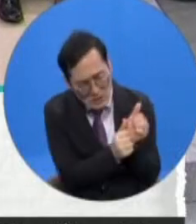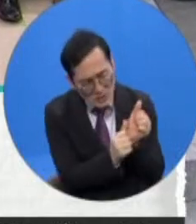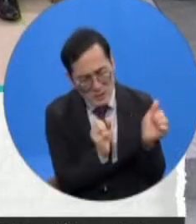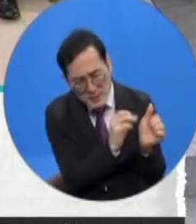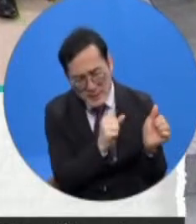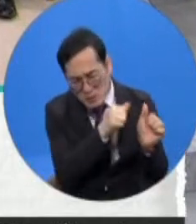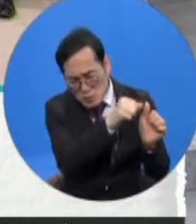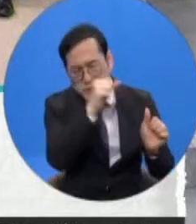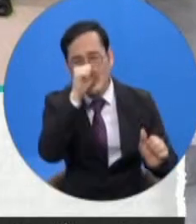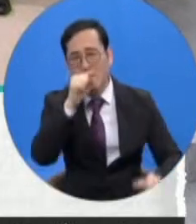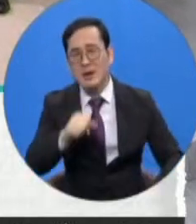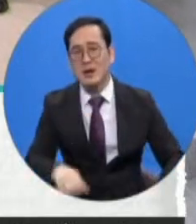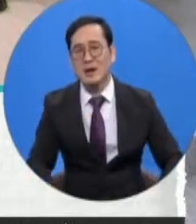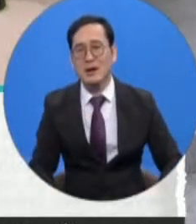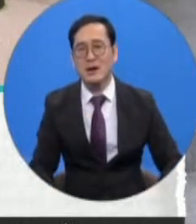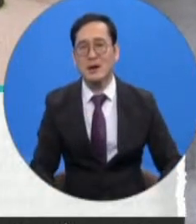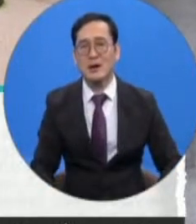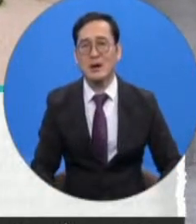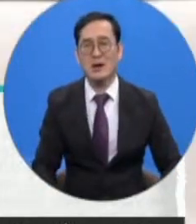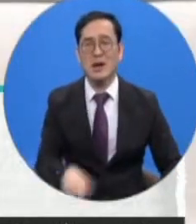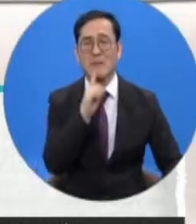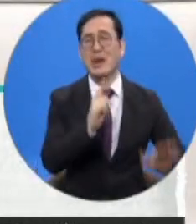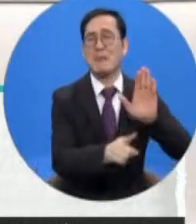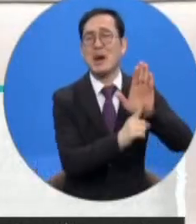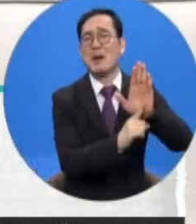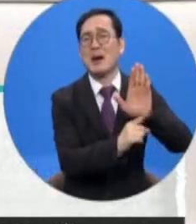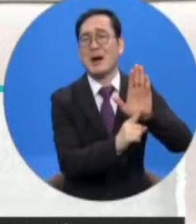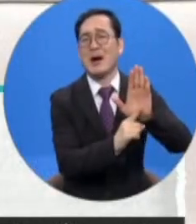아니잖아요. 그렇습니다. 그러니까